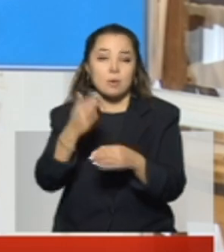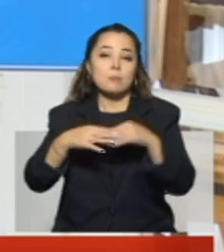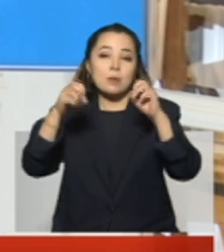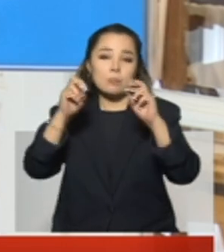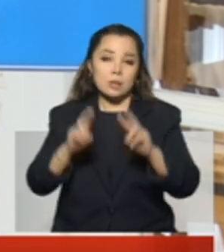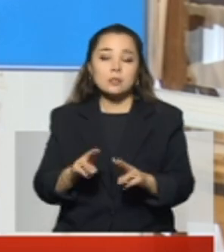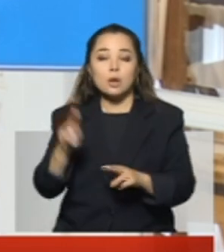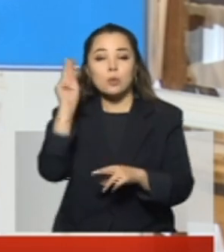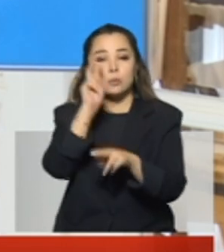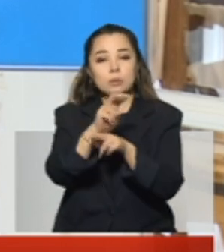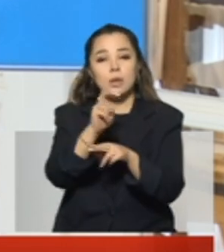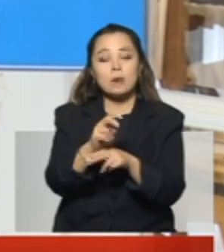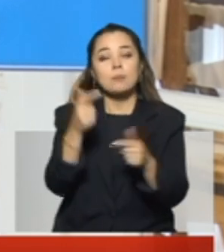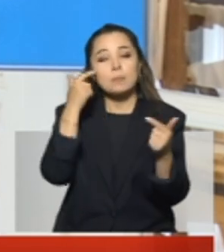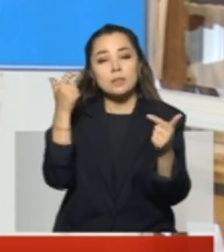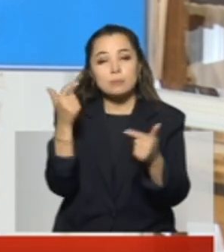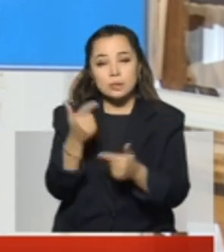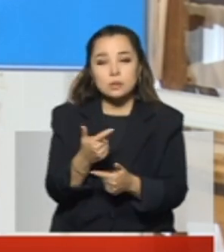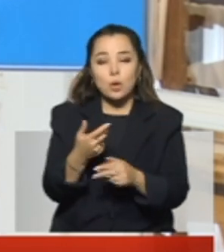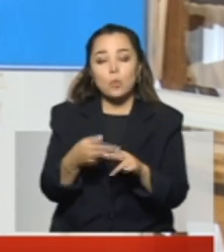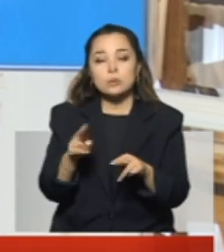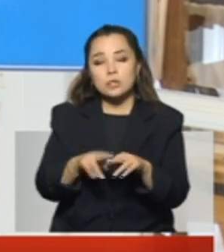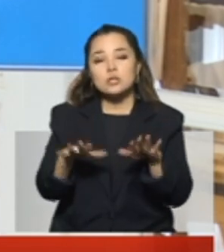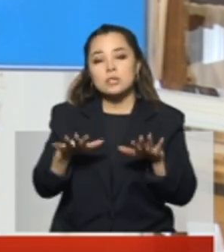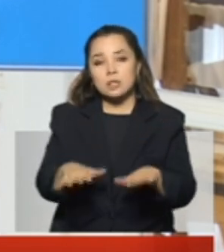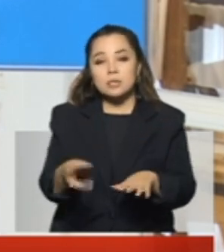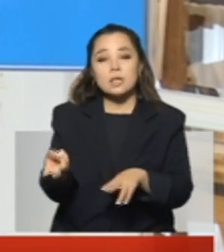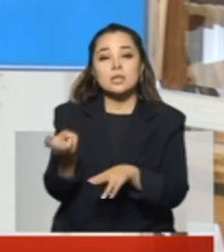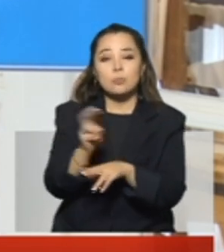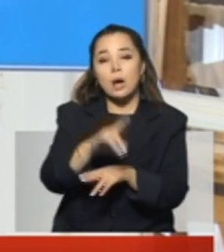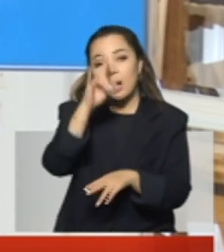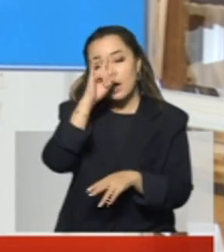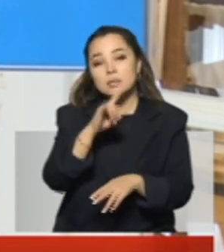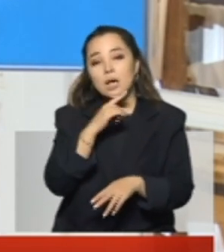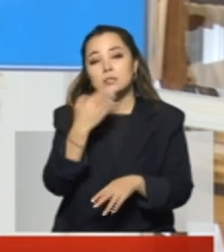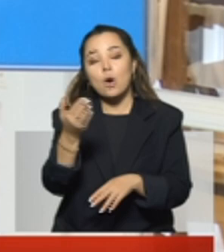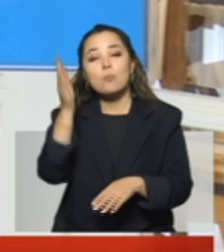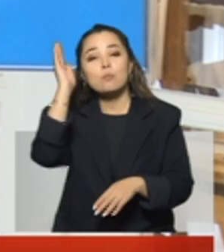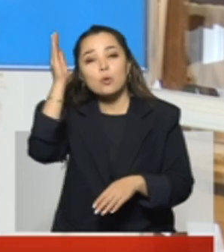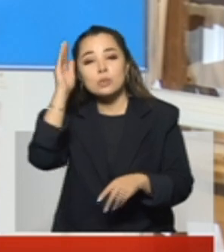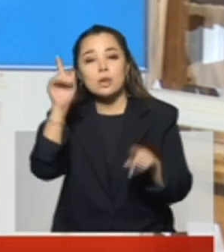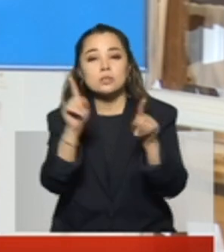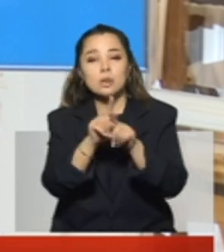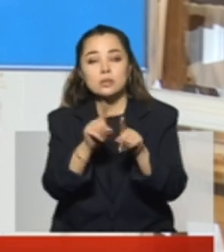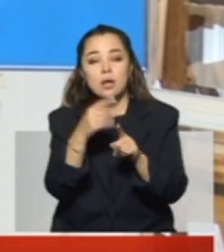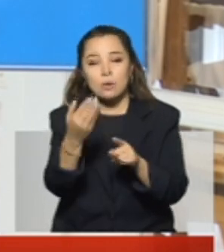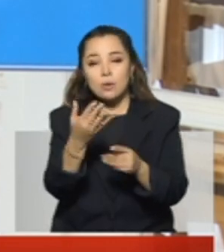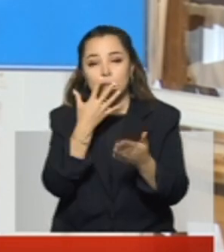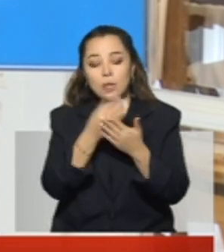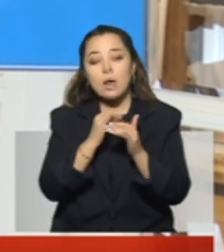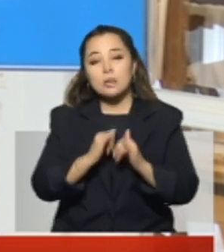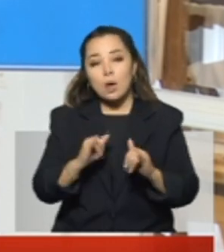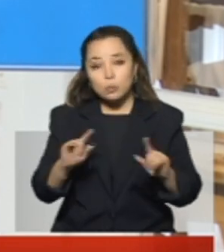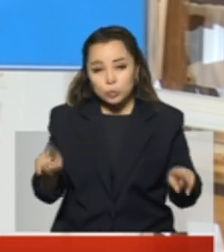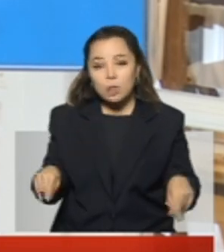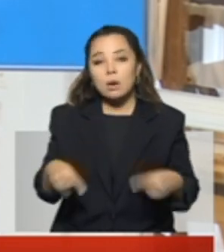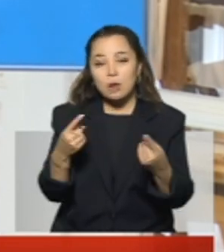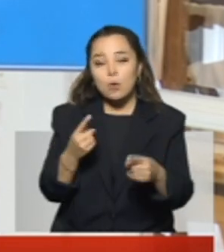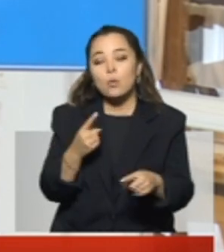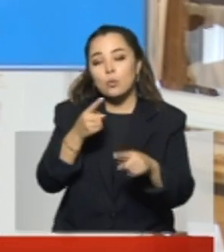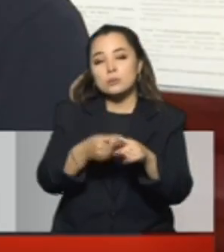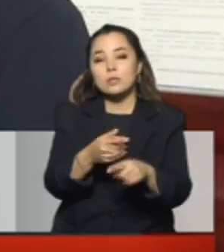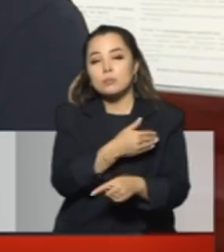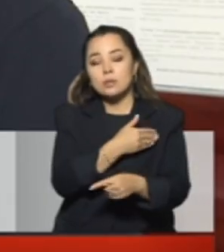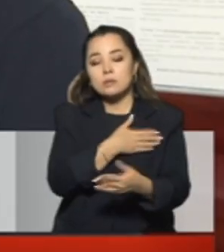мамандығынан алған білімді осы жерге келіп, Қазақстанның болашақтағы дамуына қосқым келіп